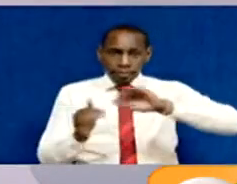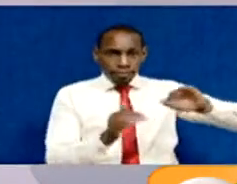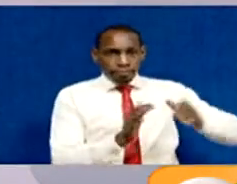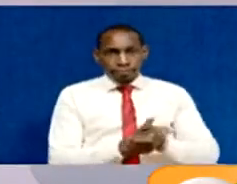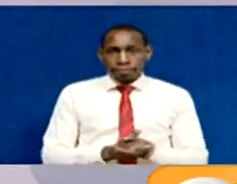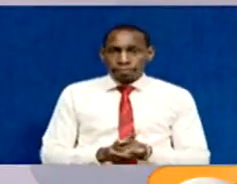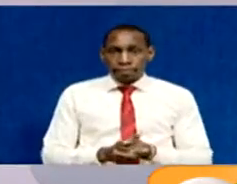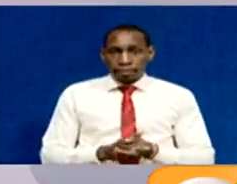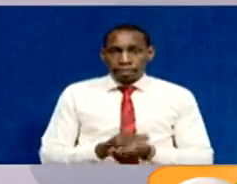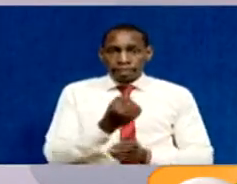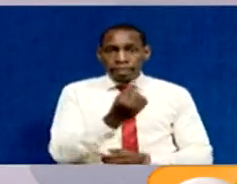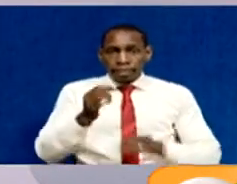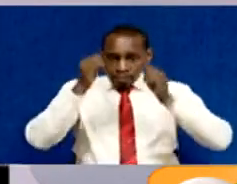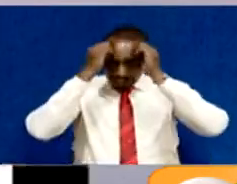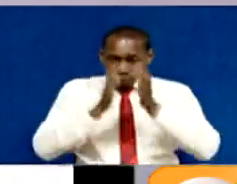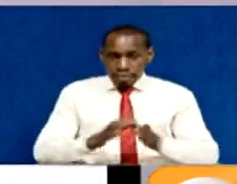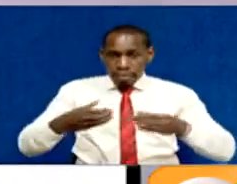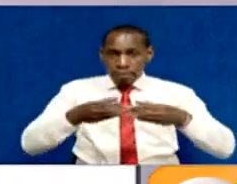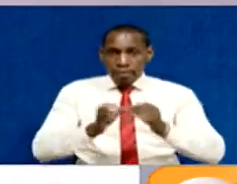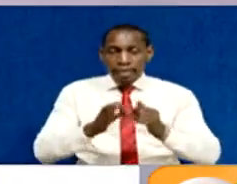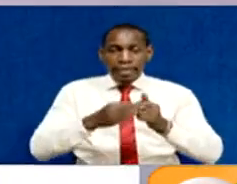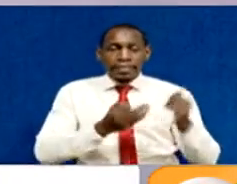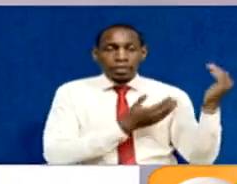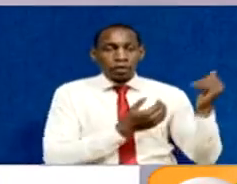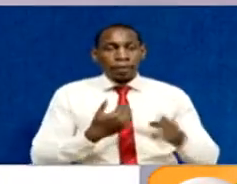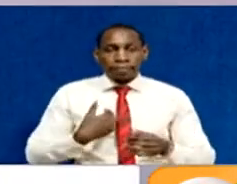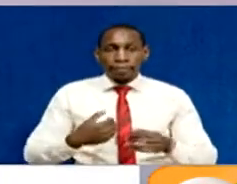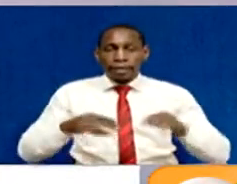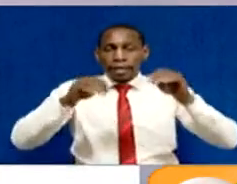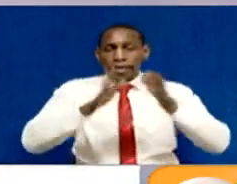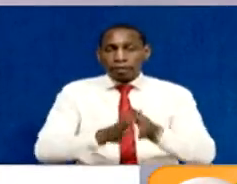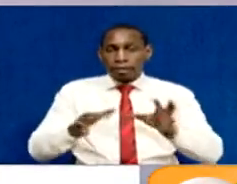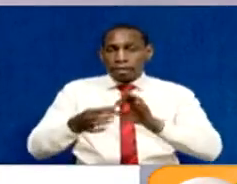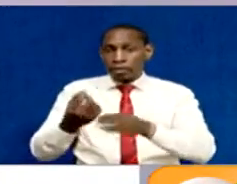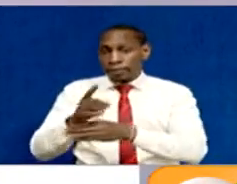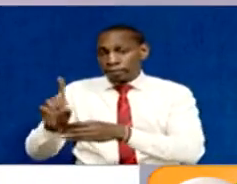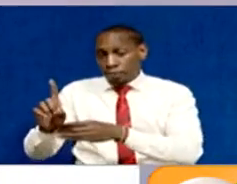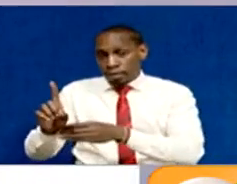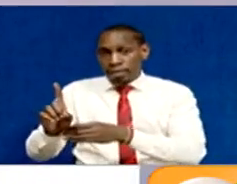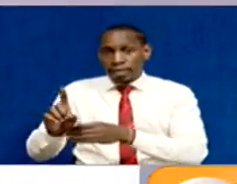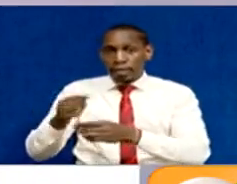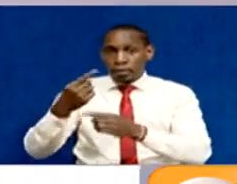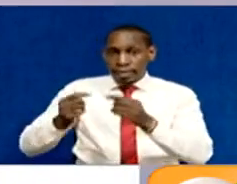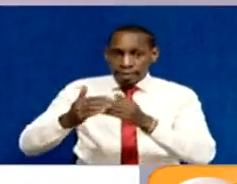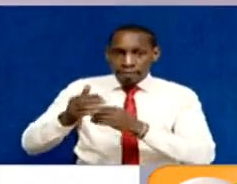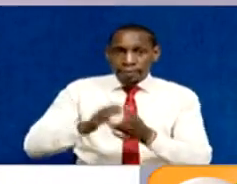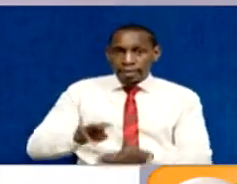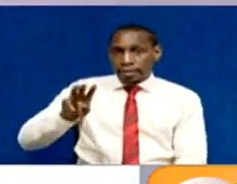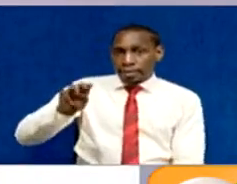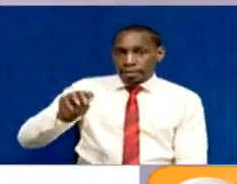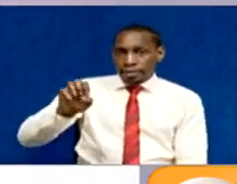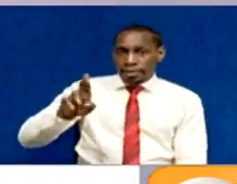kila mtainio wa darasa la nane huwa na matumaini ya kufaulu ili aweze kuingia katika kidato cha kwanza baadaye mwaka huu. Masi